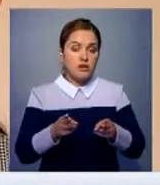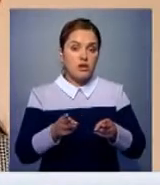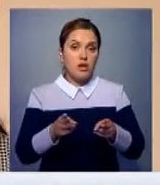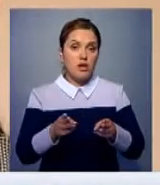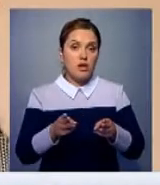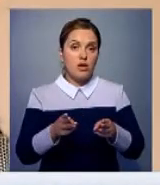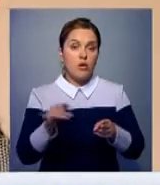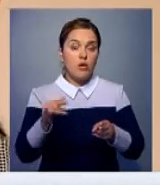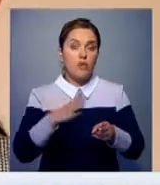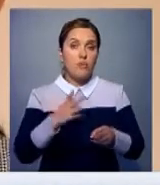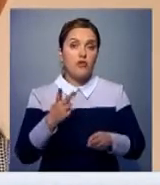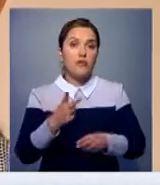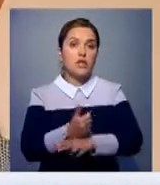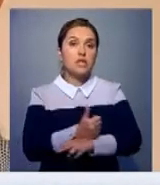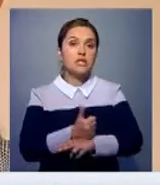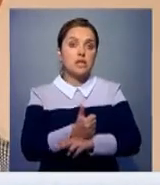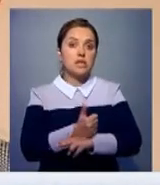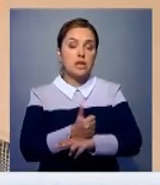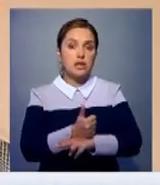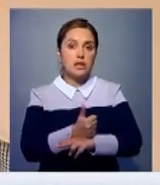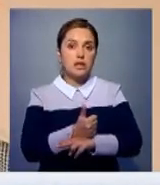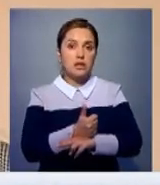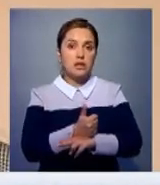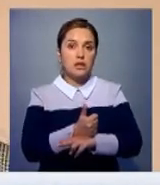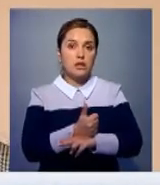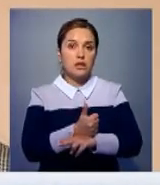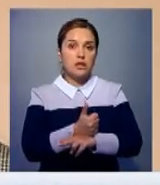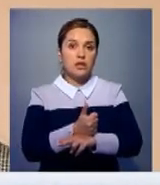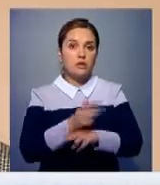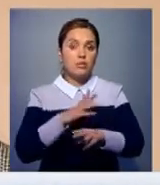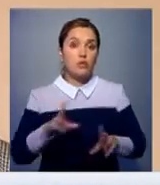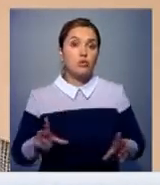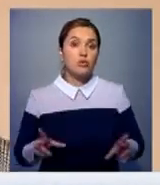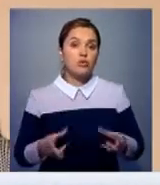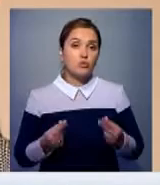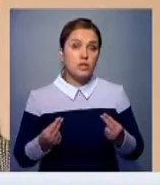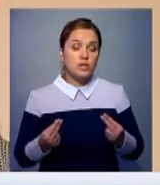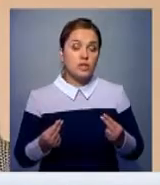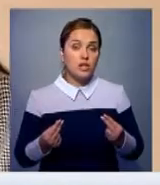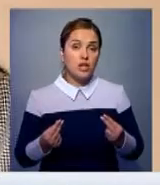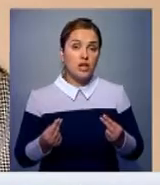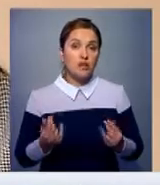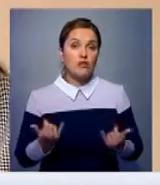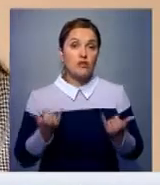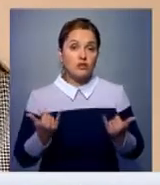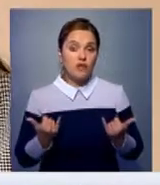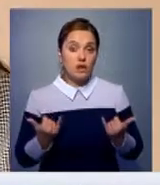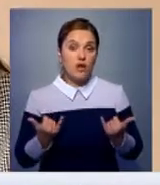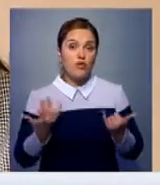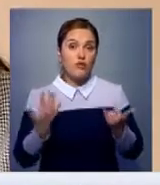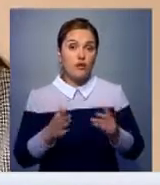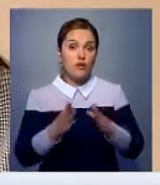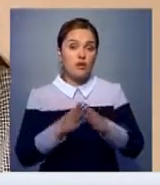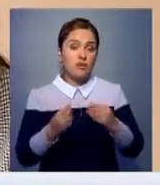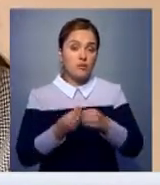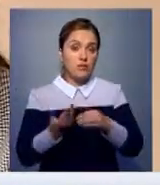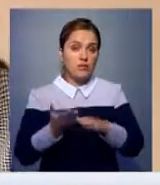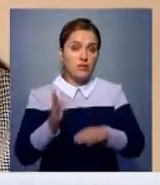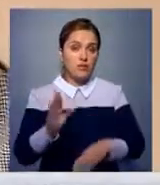Операция длилась 2 часа. Операция прошла успешно, можно сказать, сейчас уже находится в семье, дома.